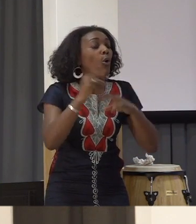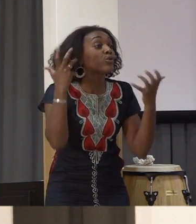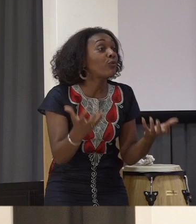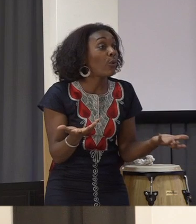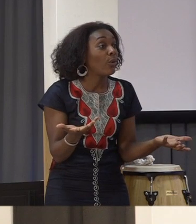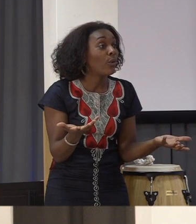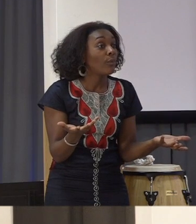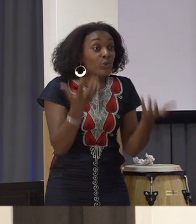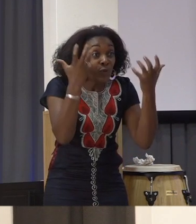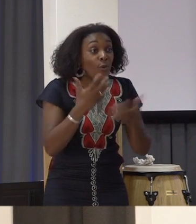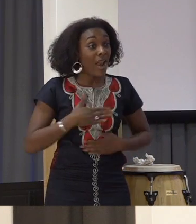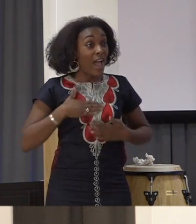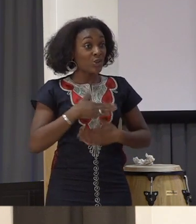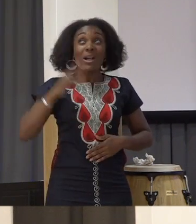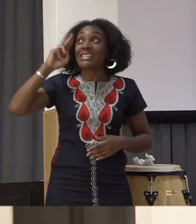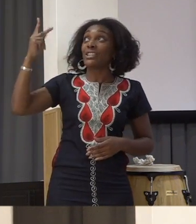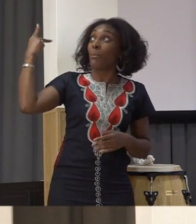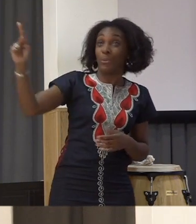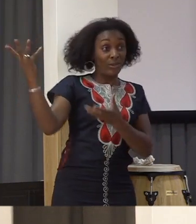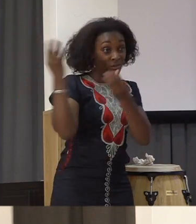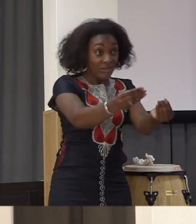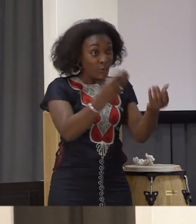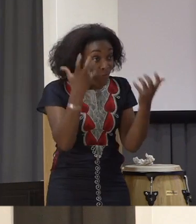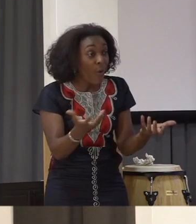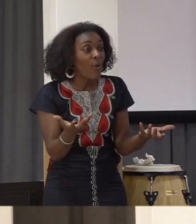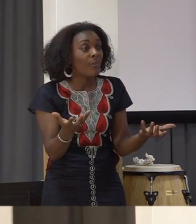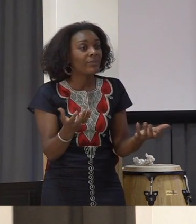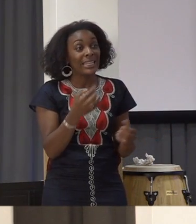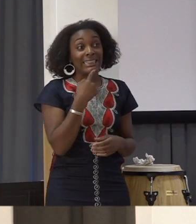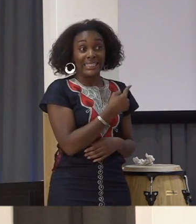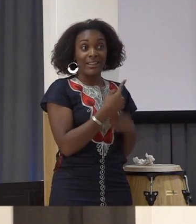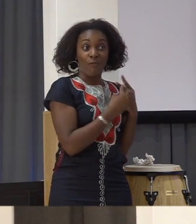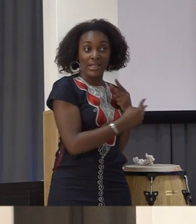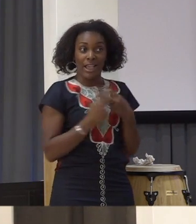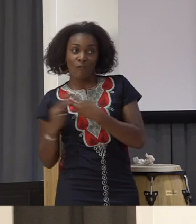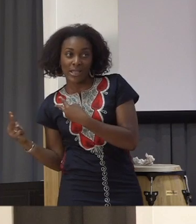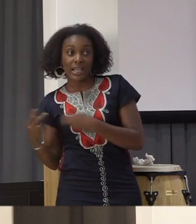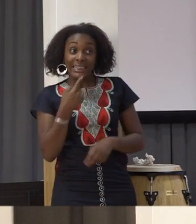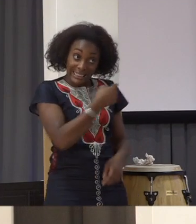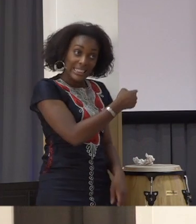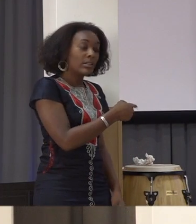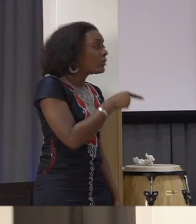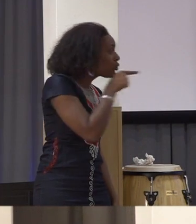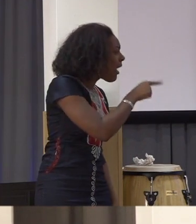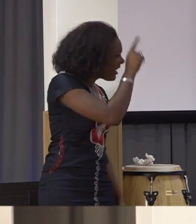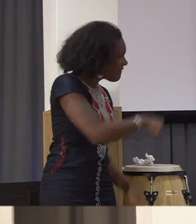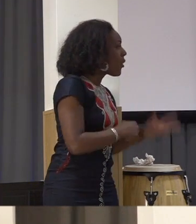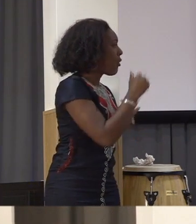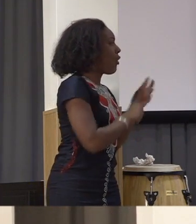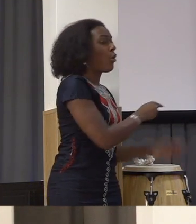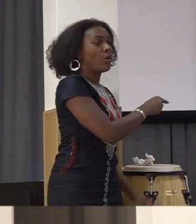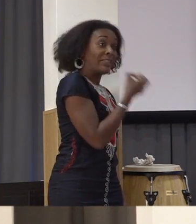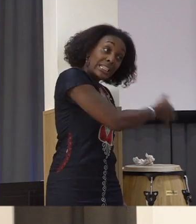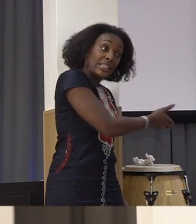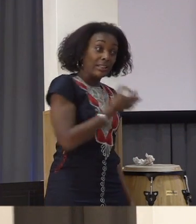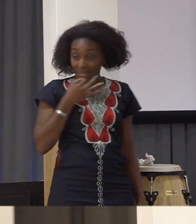que tu veux la joie du Seigneur? Est-ce que tu peux dire à la personne qui est à côté de toi, tu mérites d'être heureux? Tu